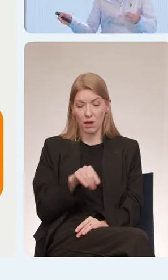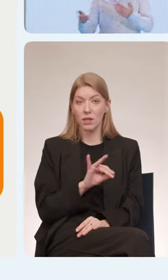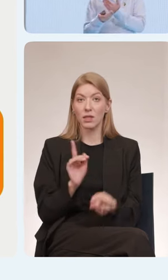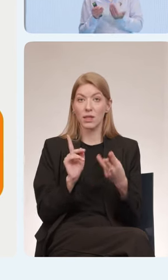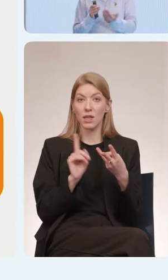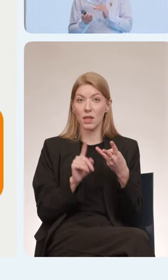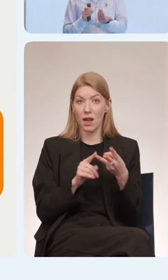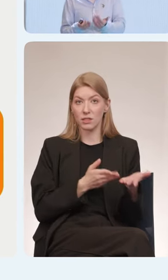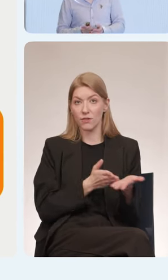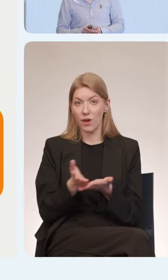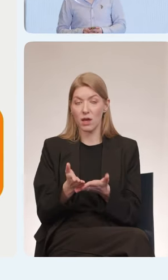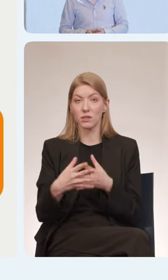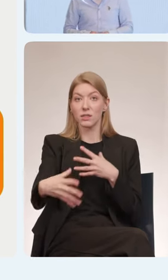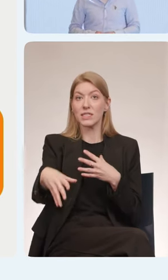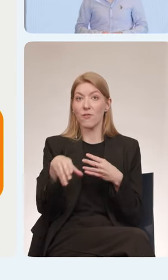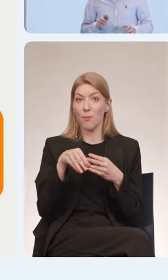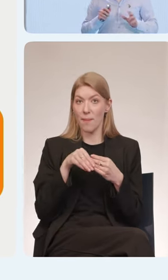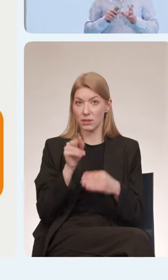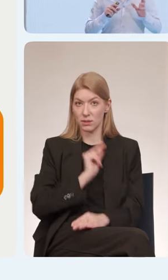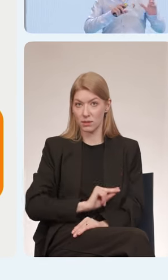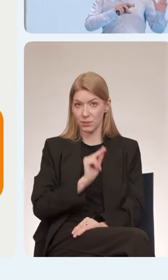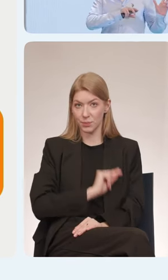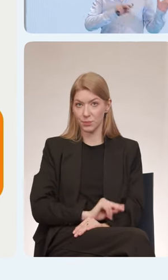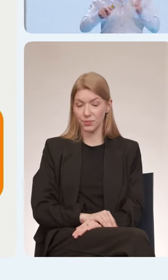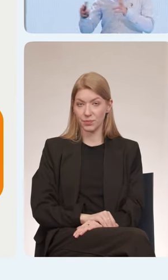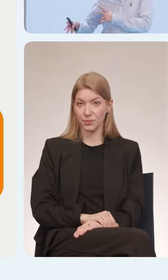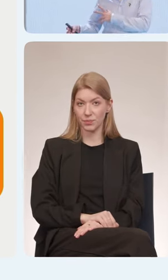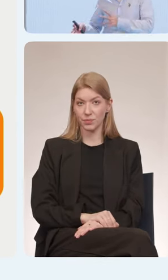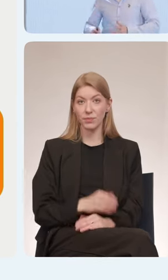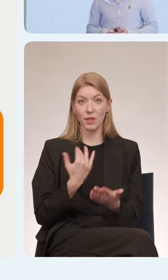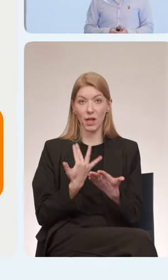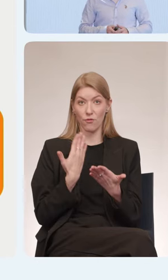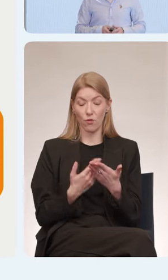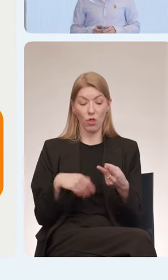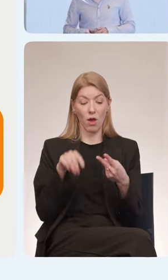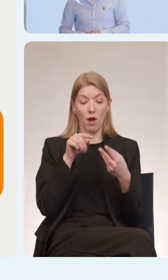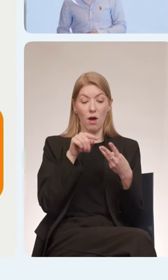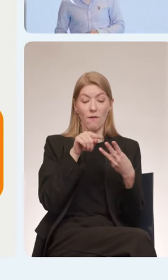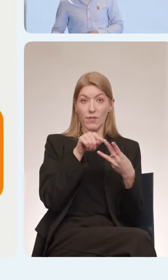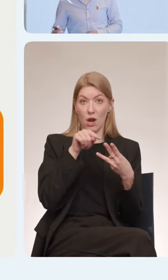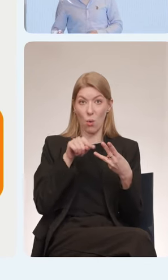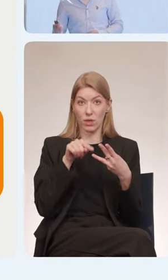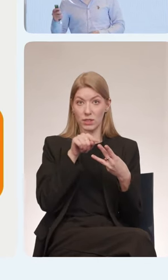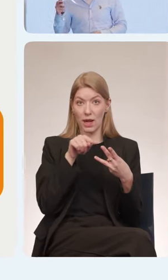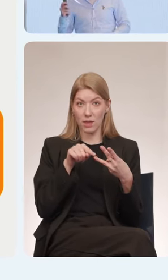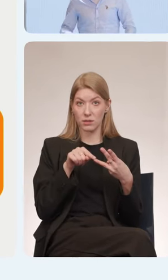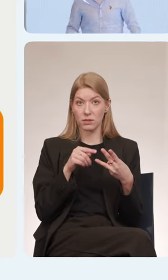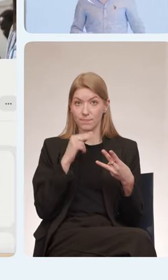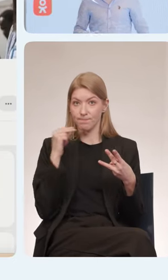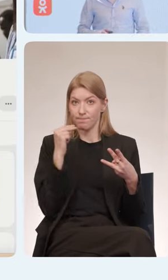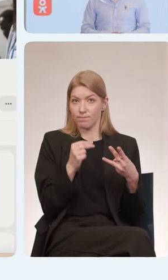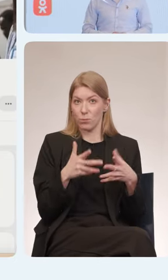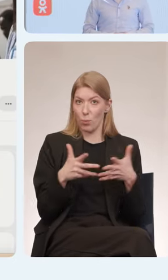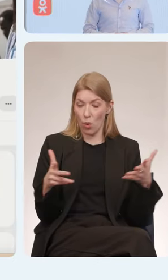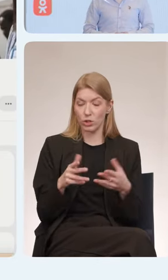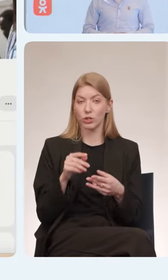это, собственно, делать какие-то коллаборации совместно. Вот на второй и третьей части я бы, наверное, сосредоточился. Ну